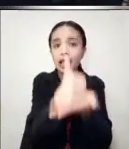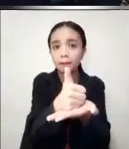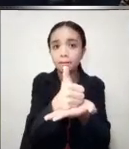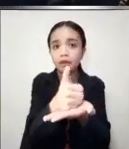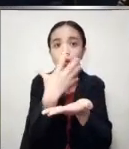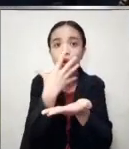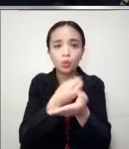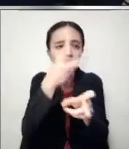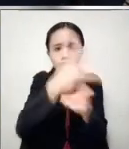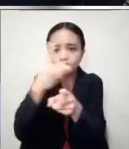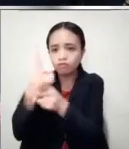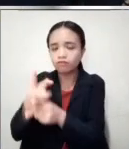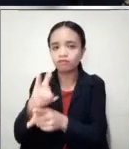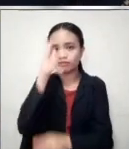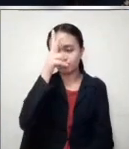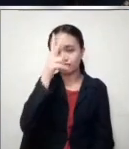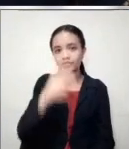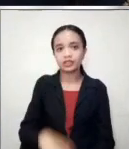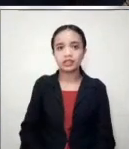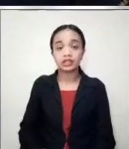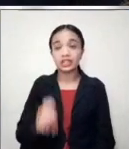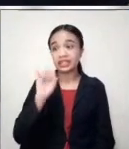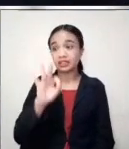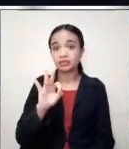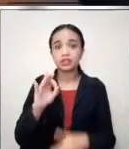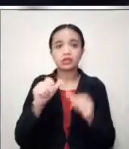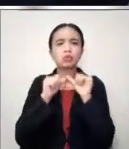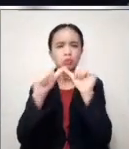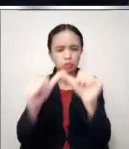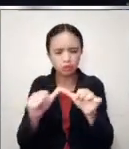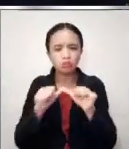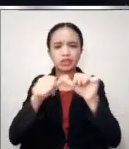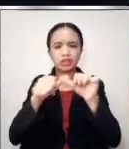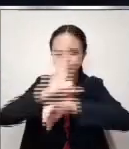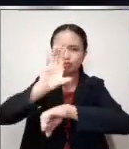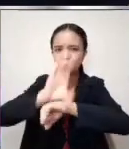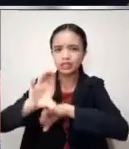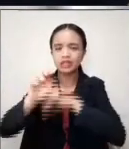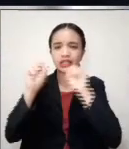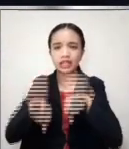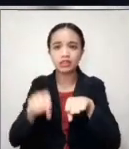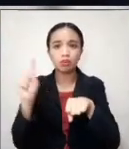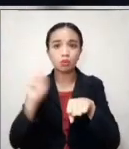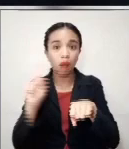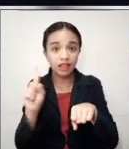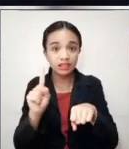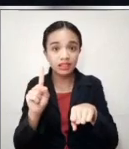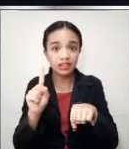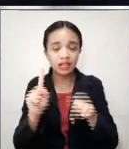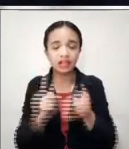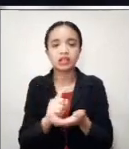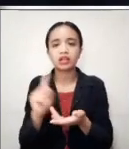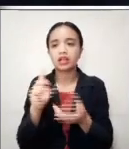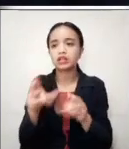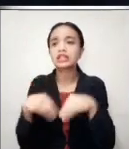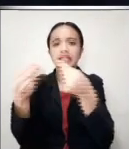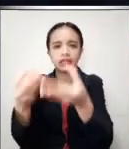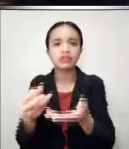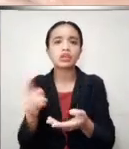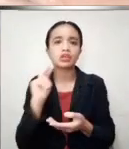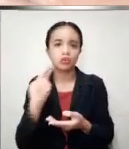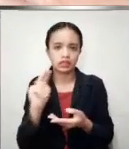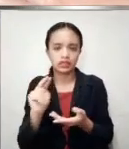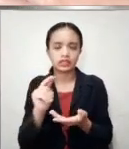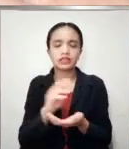pong tigil ang kanilang pagkikipag-ugnayan at konsultasyon para ma-resolve naman po natin yung mga kahilingan at mga daig ng ating mga